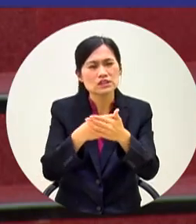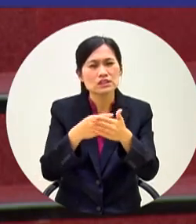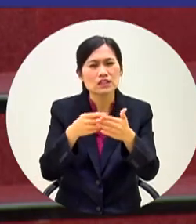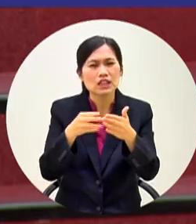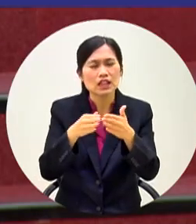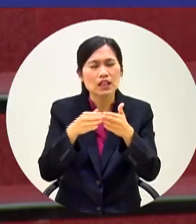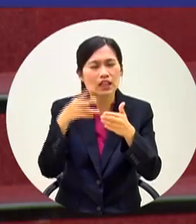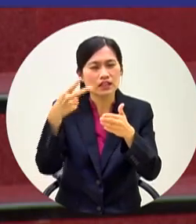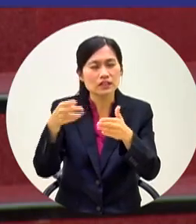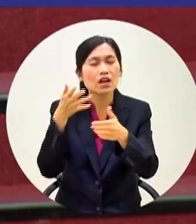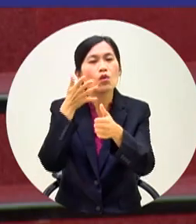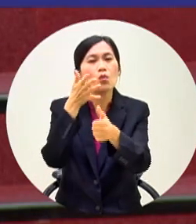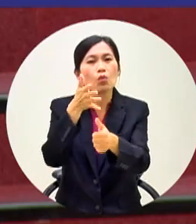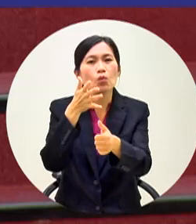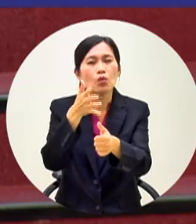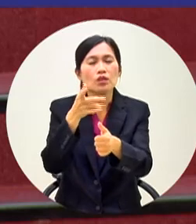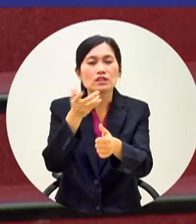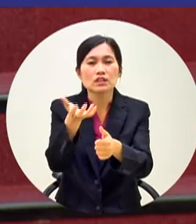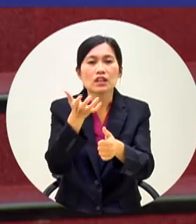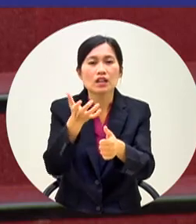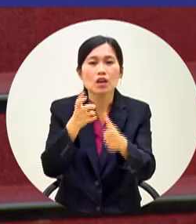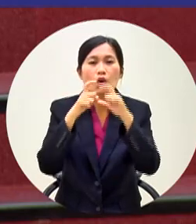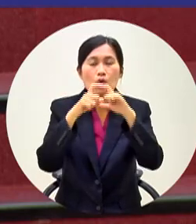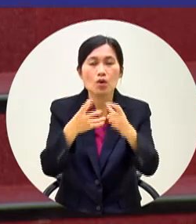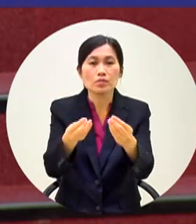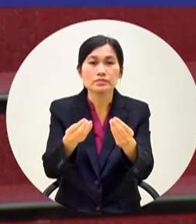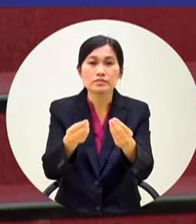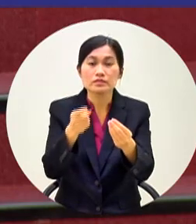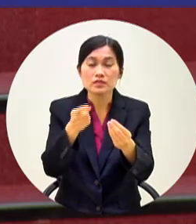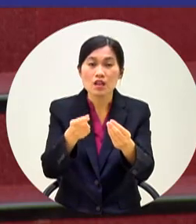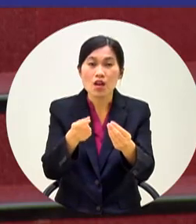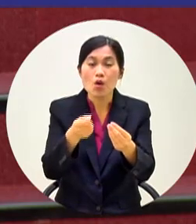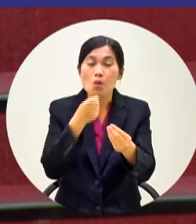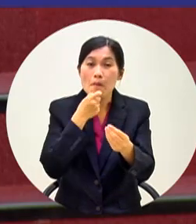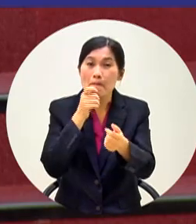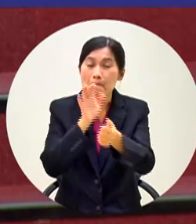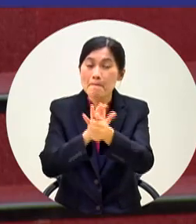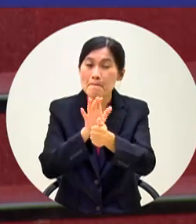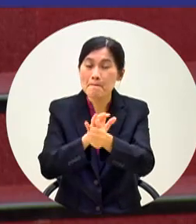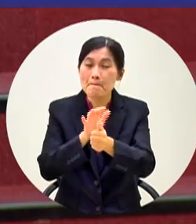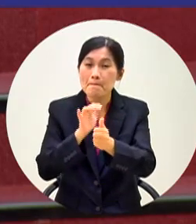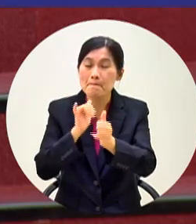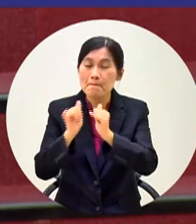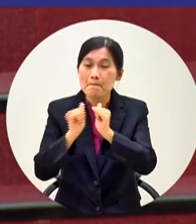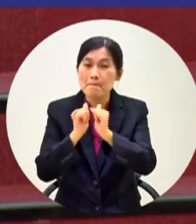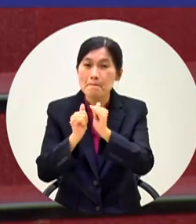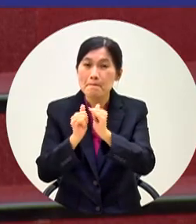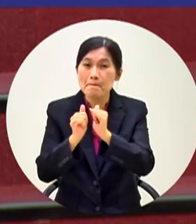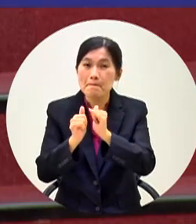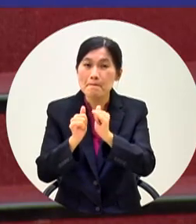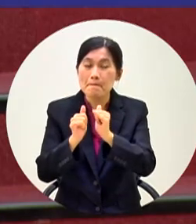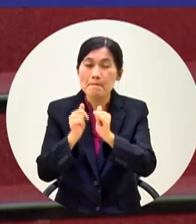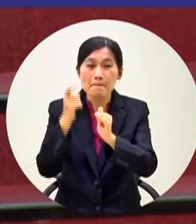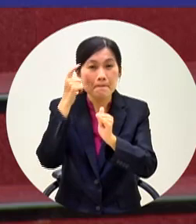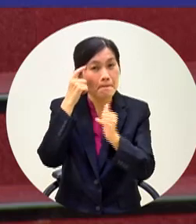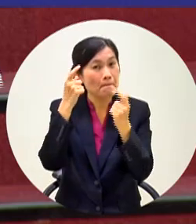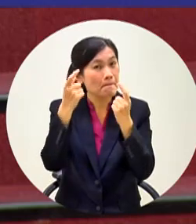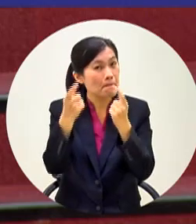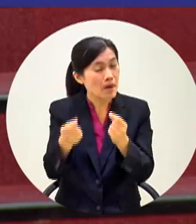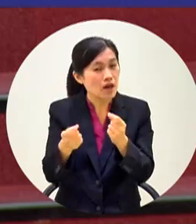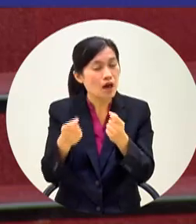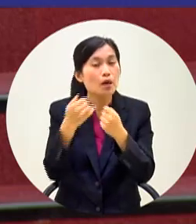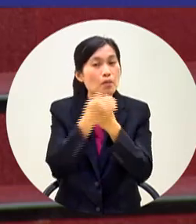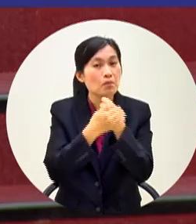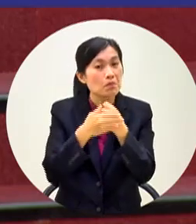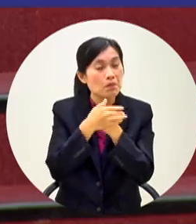新问一次，因为你刚刚没有讲，你愿意站在高雄市民一样的角度上面去捍卫高雄市民吃的权益吗？